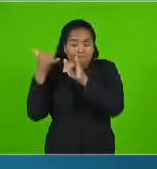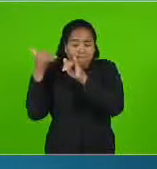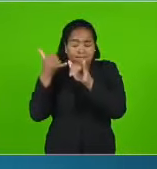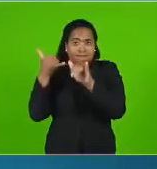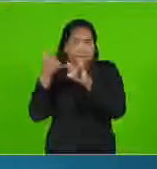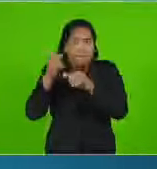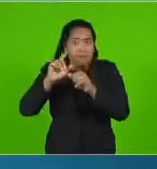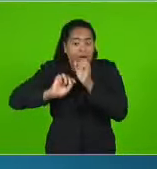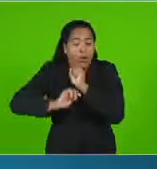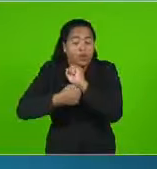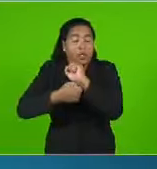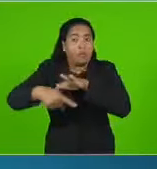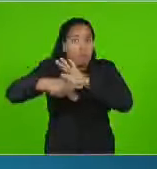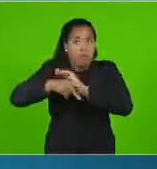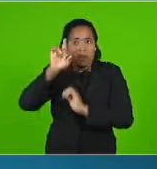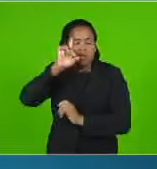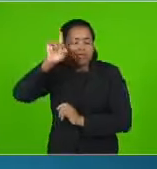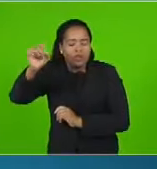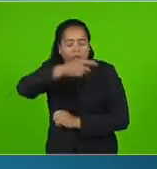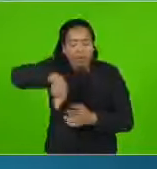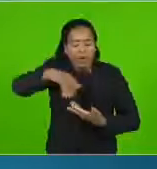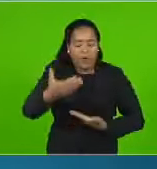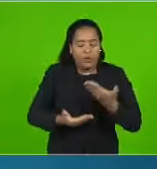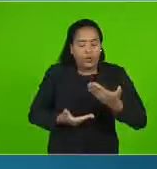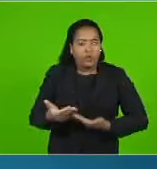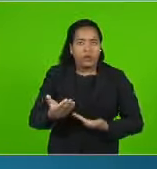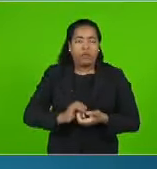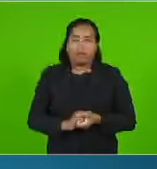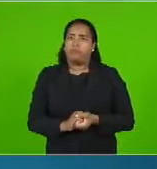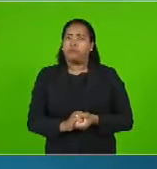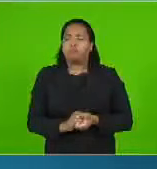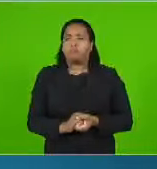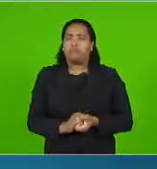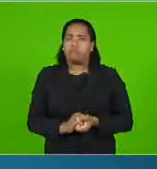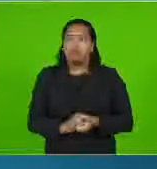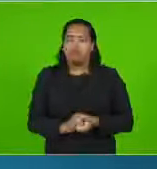трубе произойдет тайна Божья.